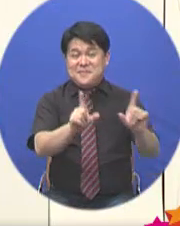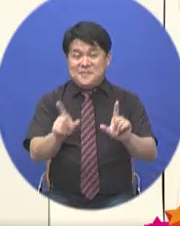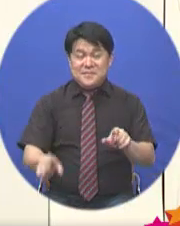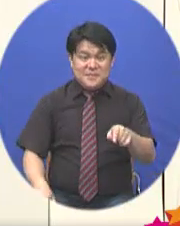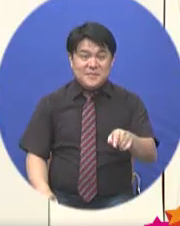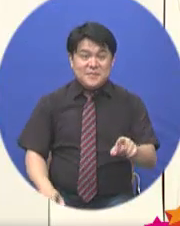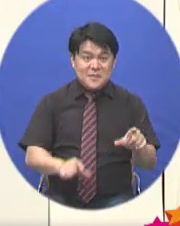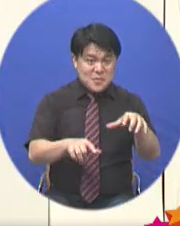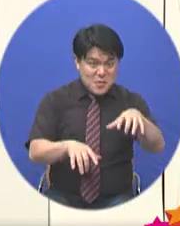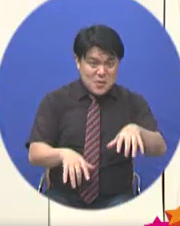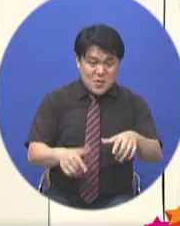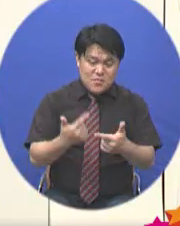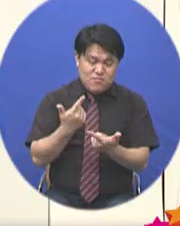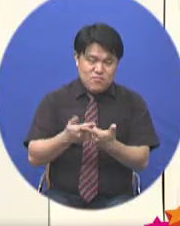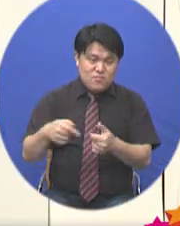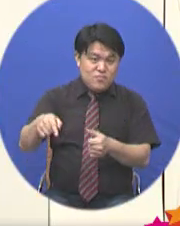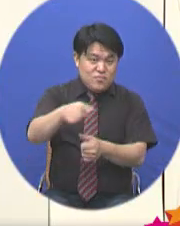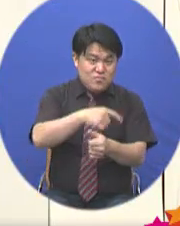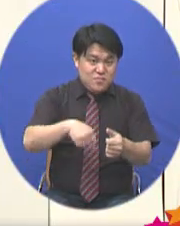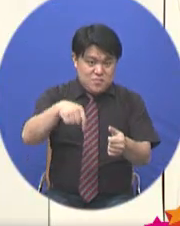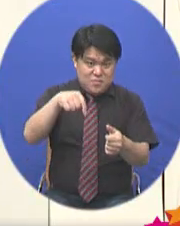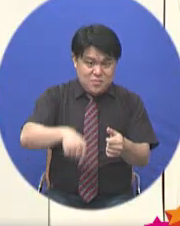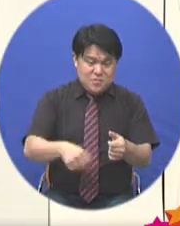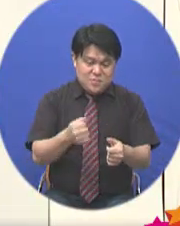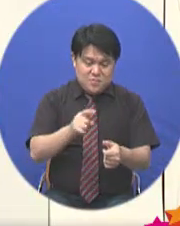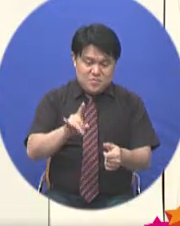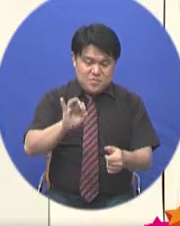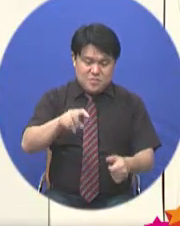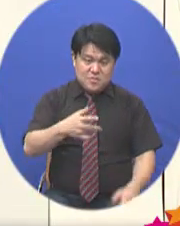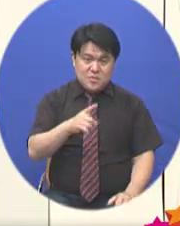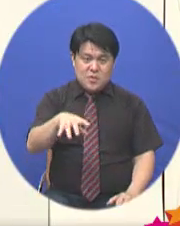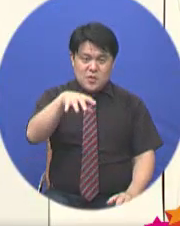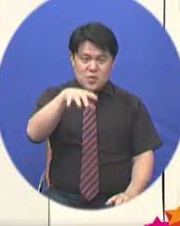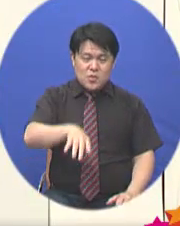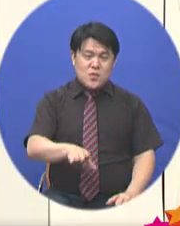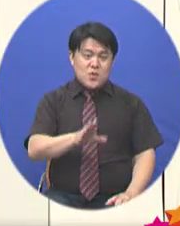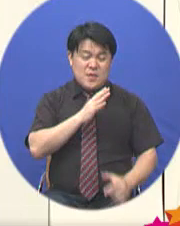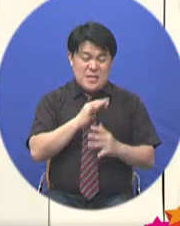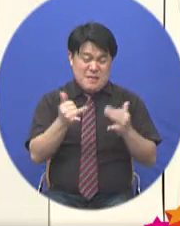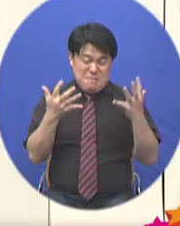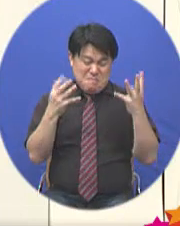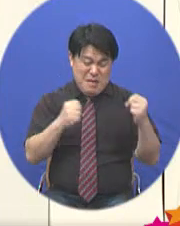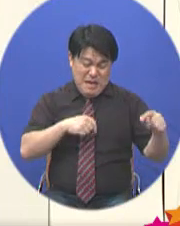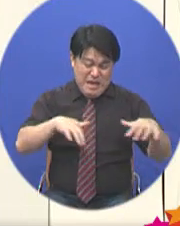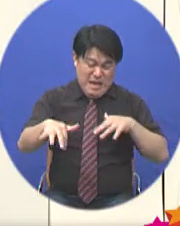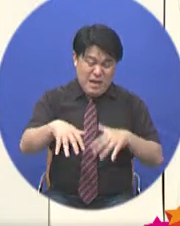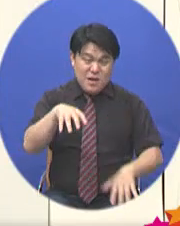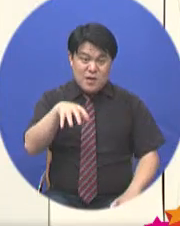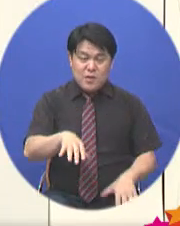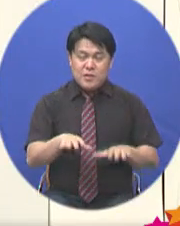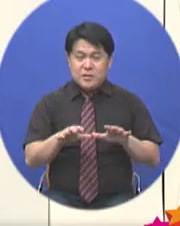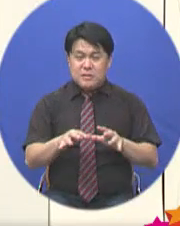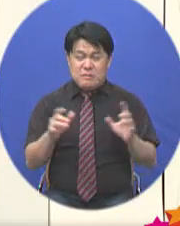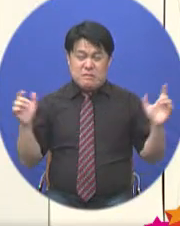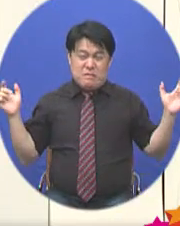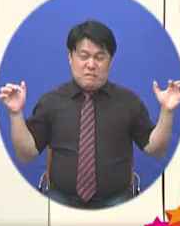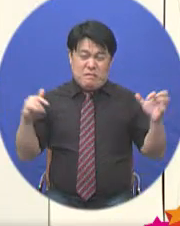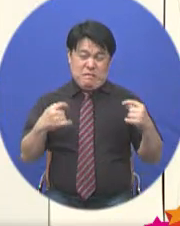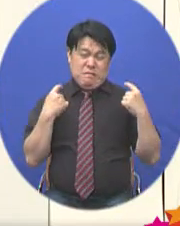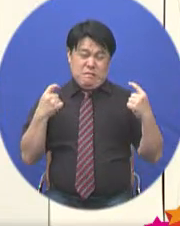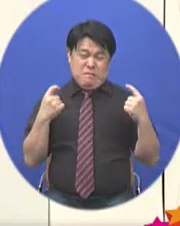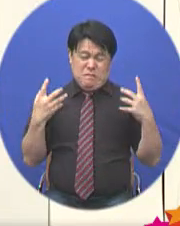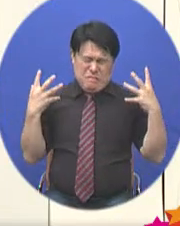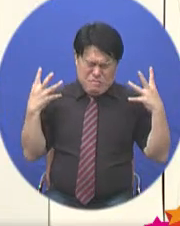그 부산 그 중에서도 해운대라면 아주 번화하잖아요. 네. 지금 벌써 사람들